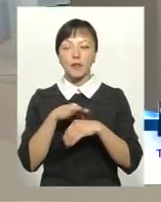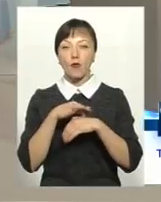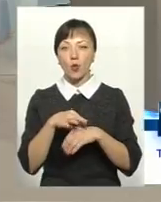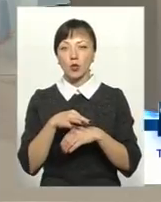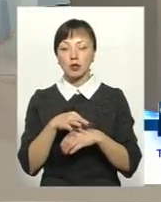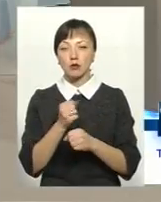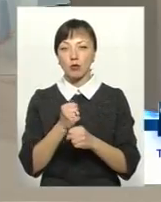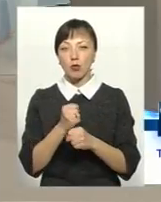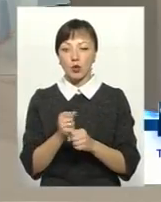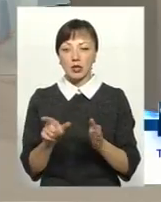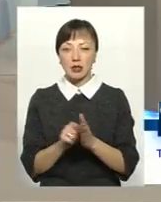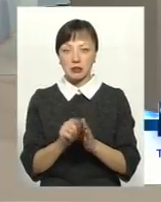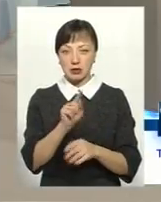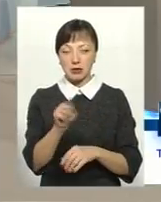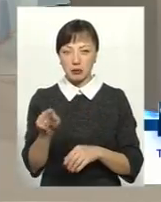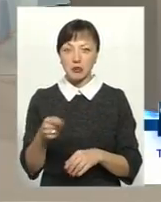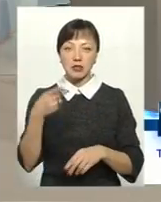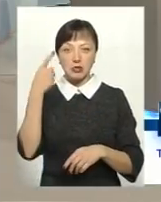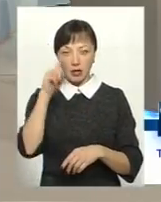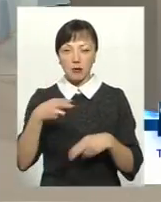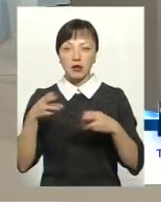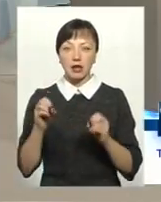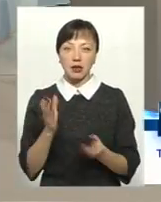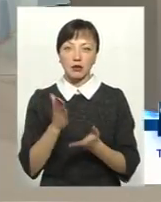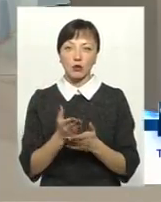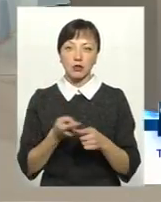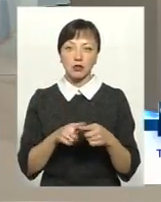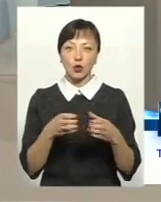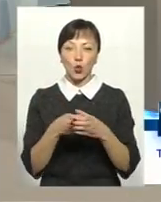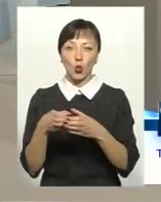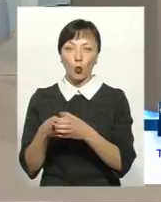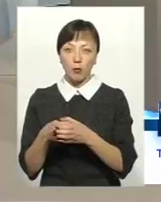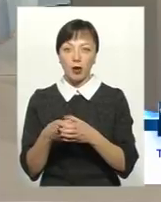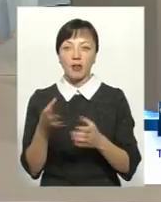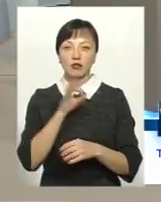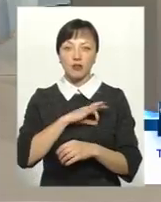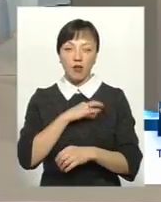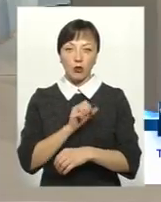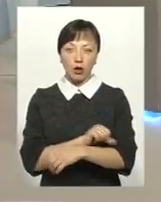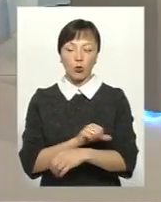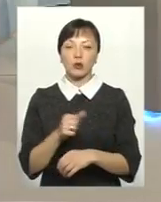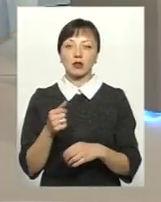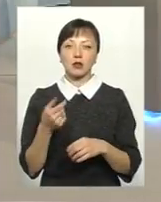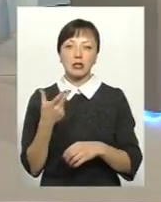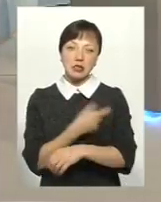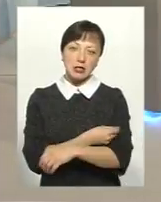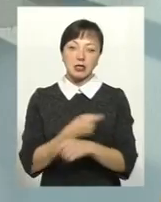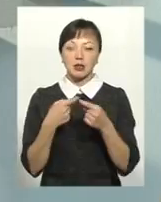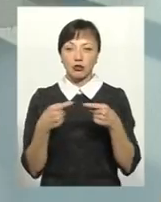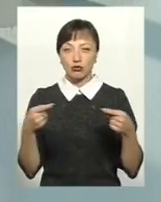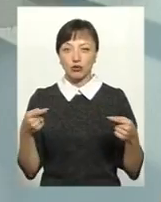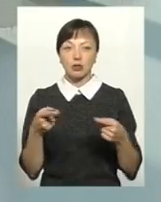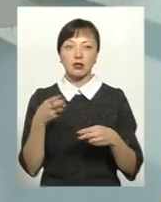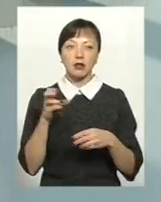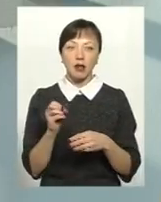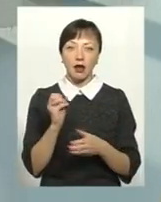ними робота, тому що ми знаємо, де знаходяться ці групи підлітків, які вживають наркотики, ін'єкційні, неін'єкційні,